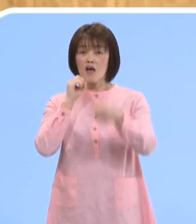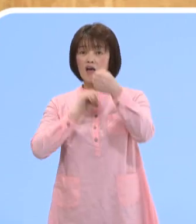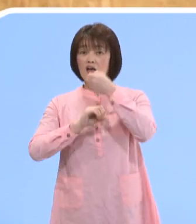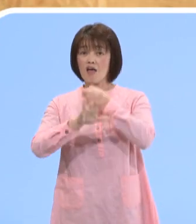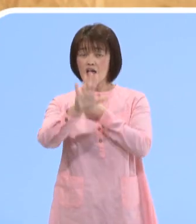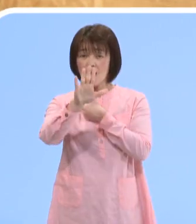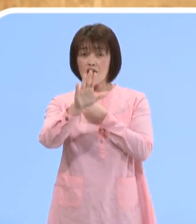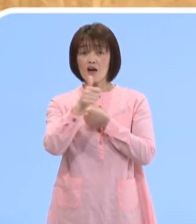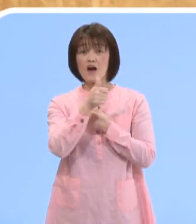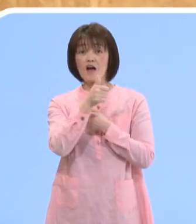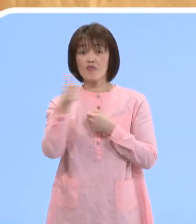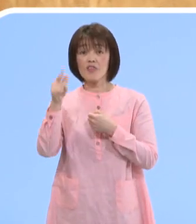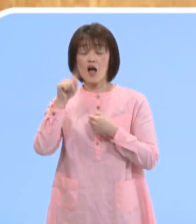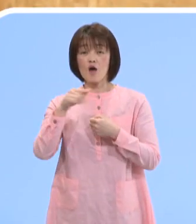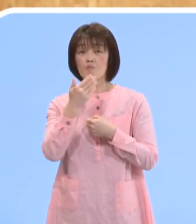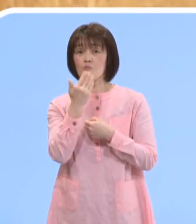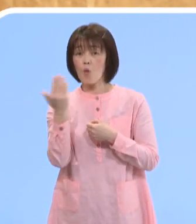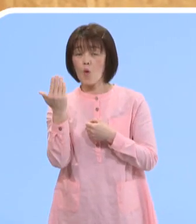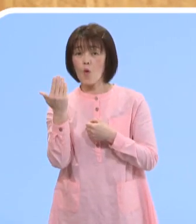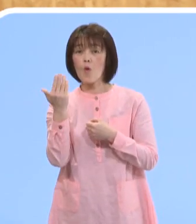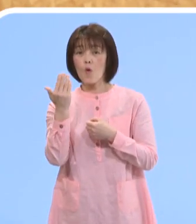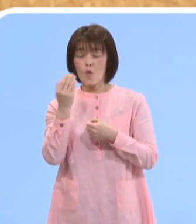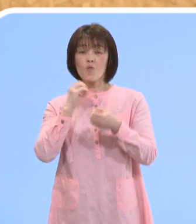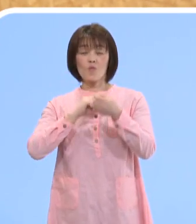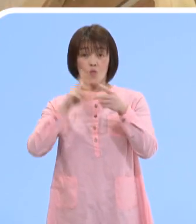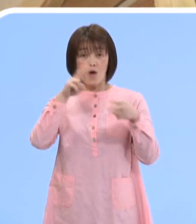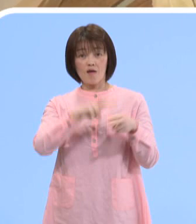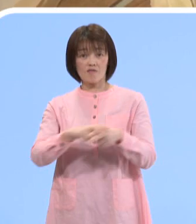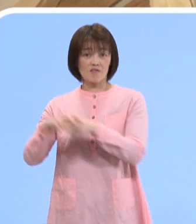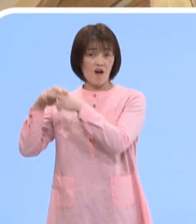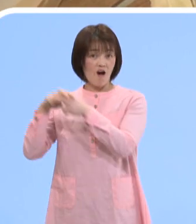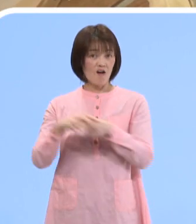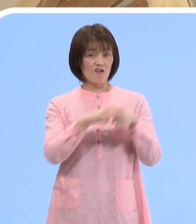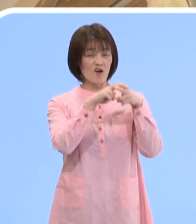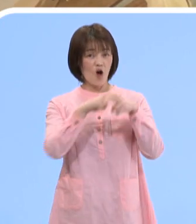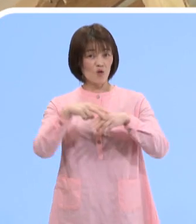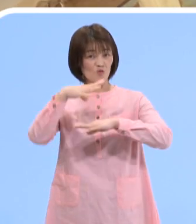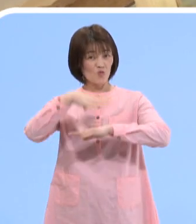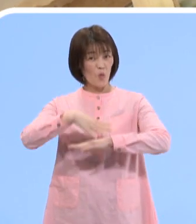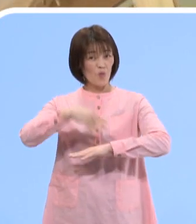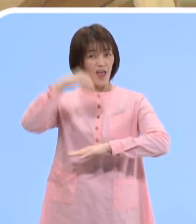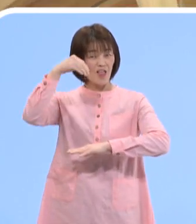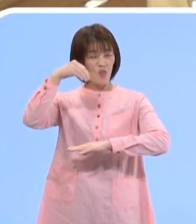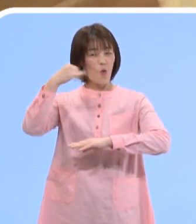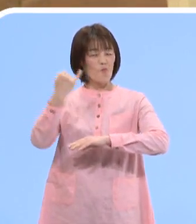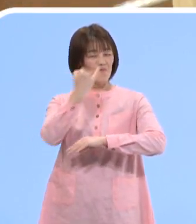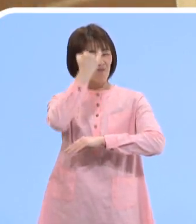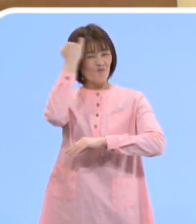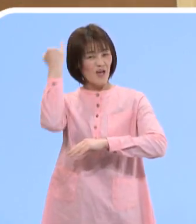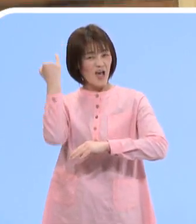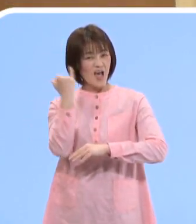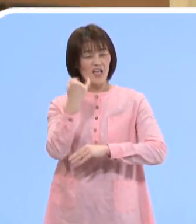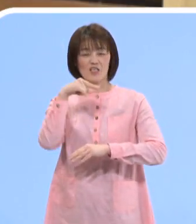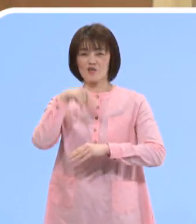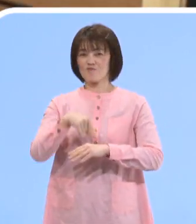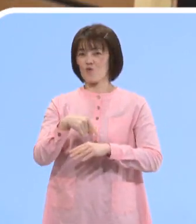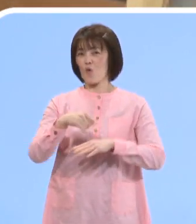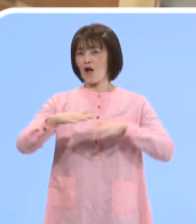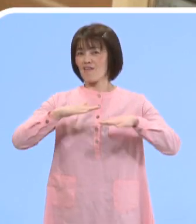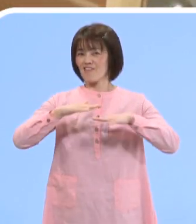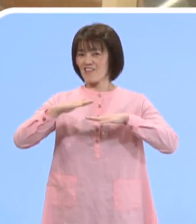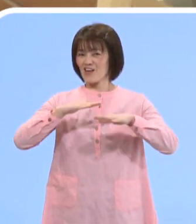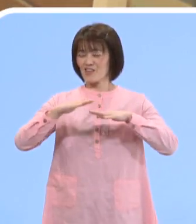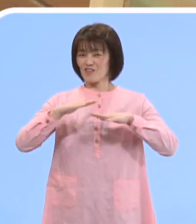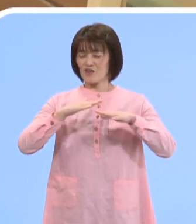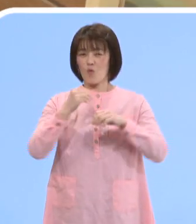ダンボがメインって、はい、聞きましたので、はい、サーカスのテントをちょっとイメージした感じで、はい、今回デザインしました